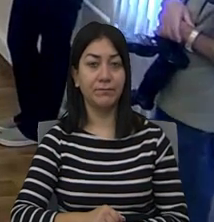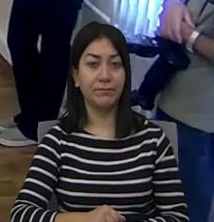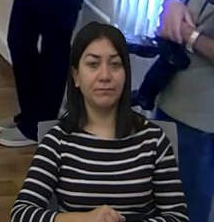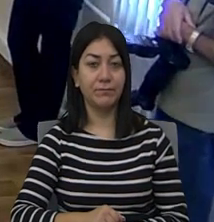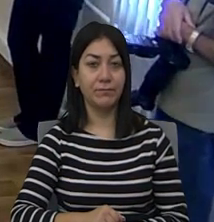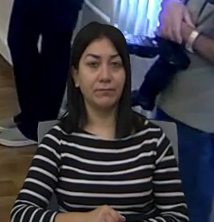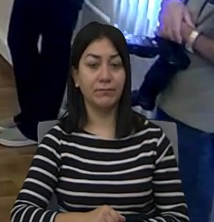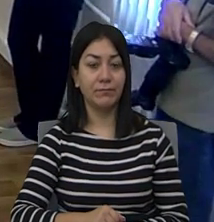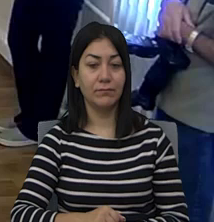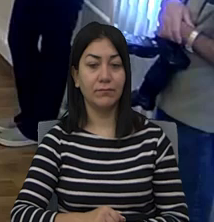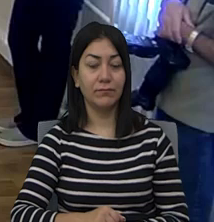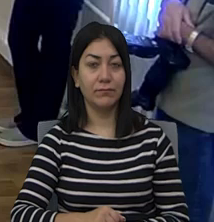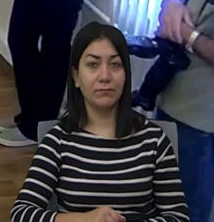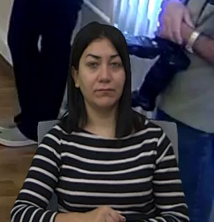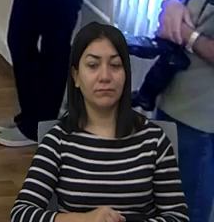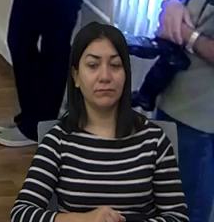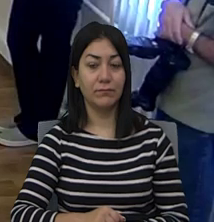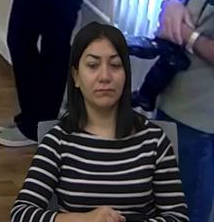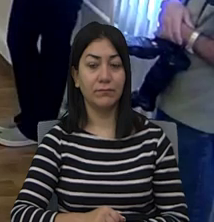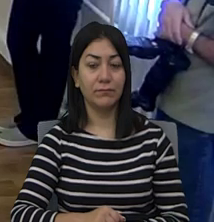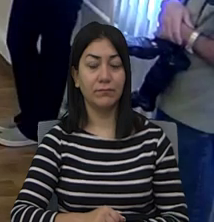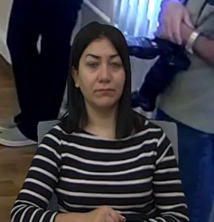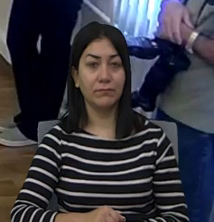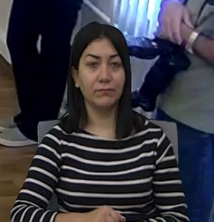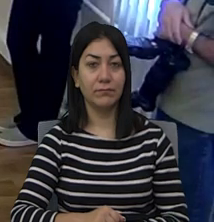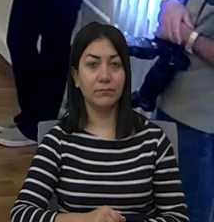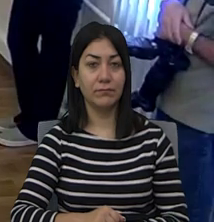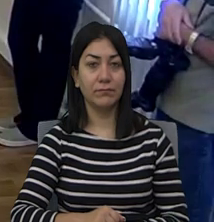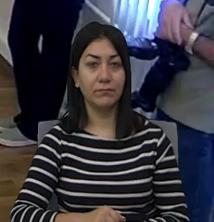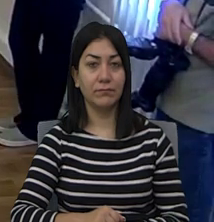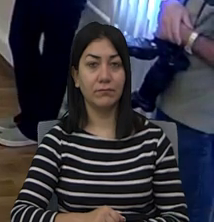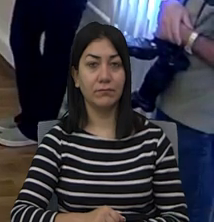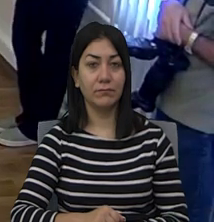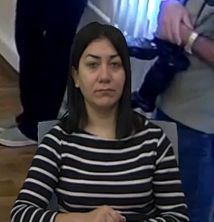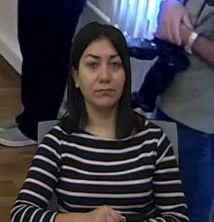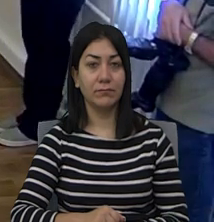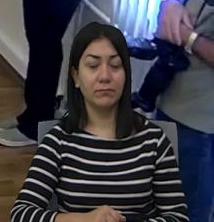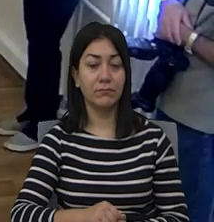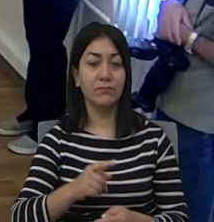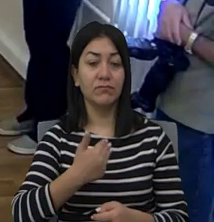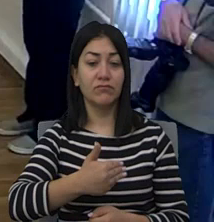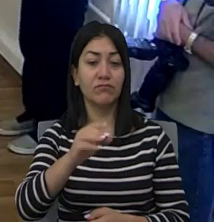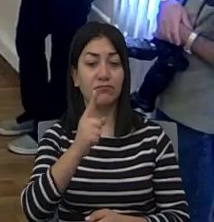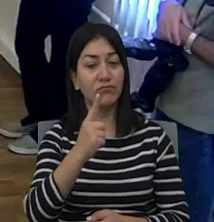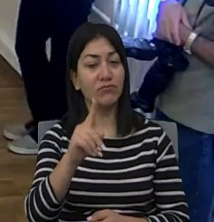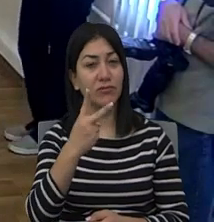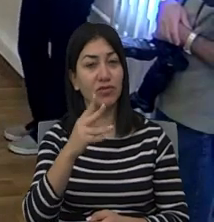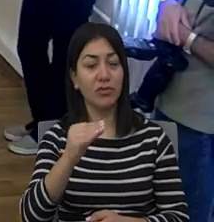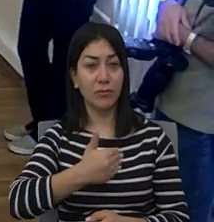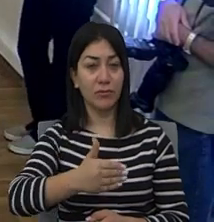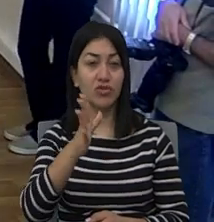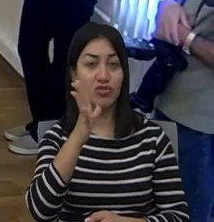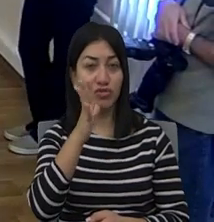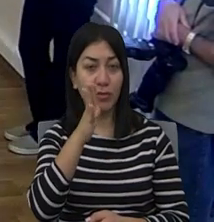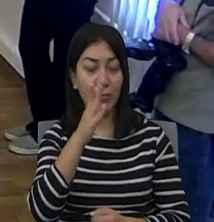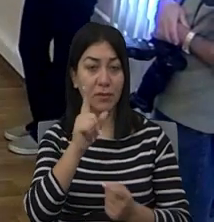already announced, facilitated by IFES expert in this field. Մենք ուրեմն մոտակա շաբաթների ընթացքում